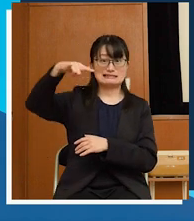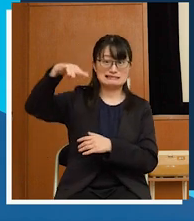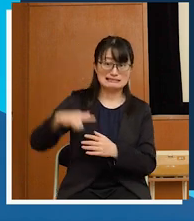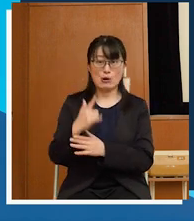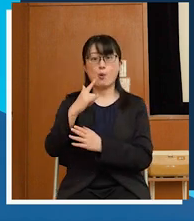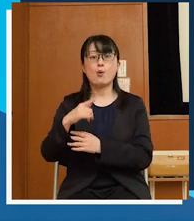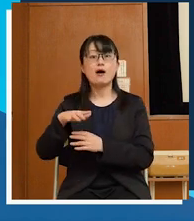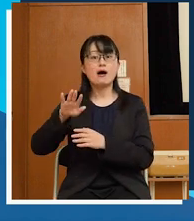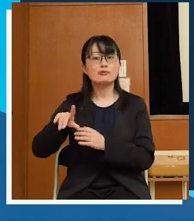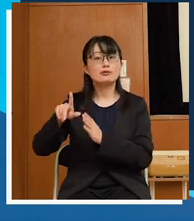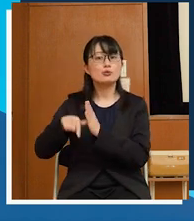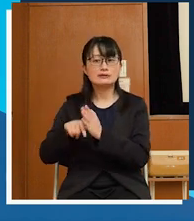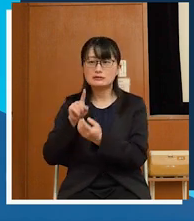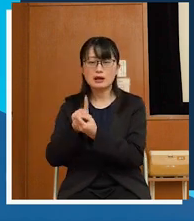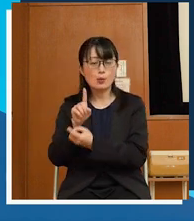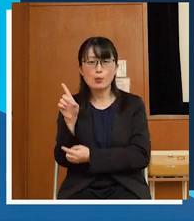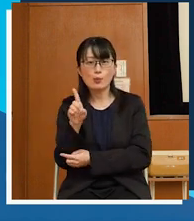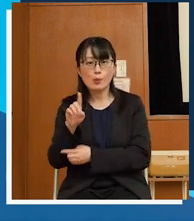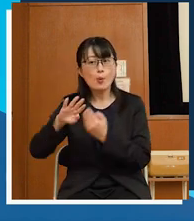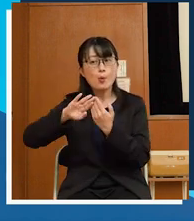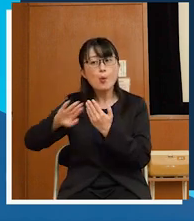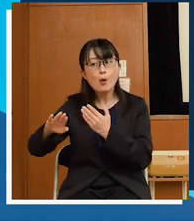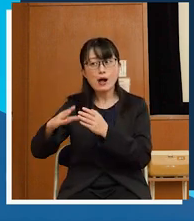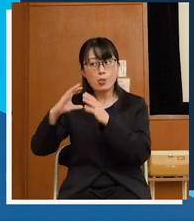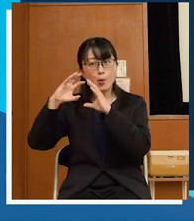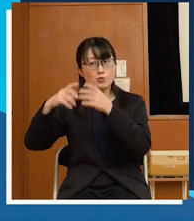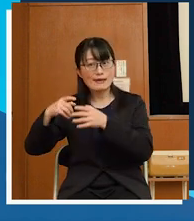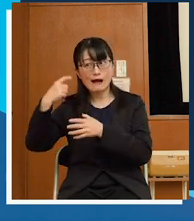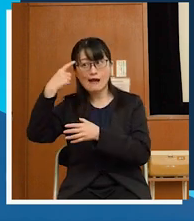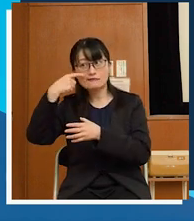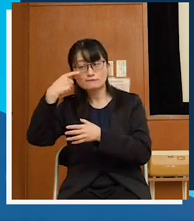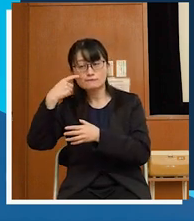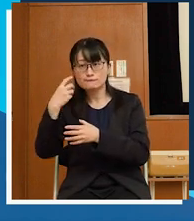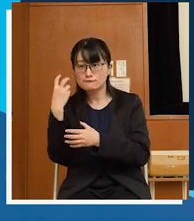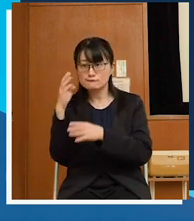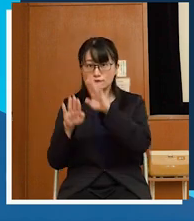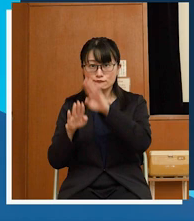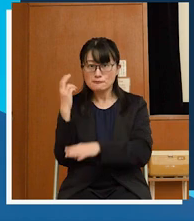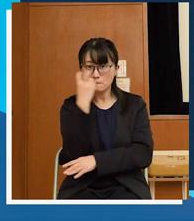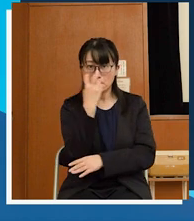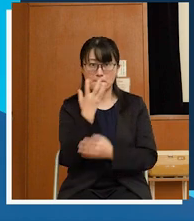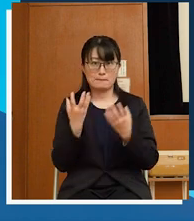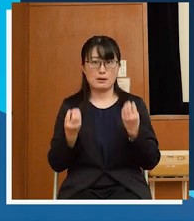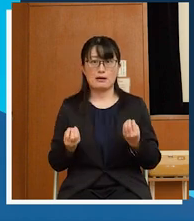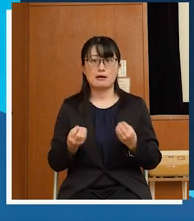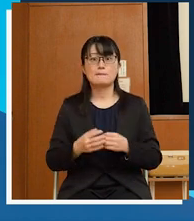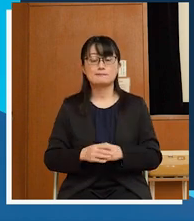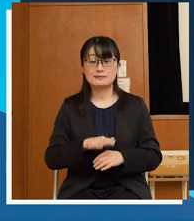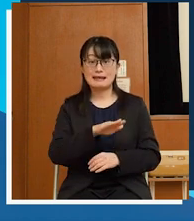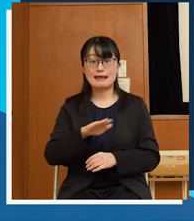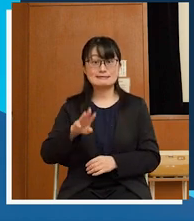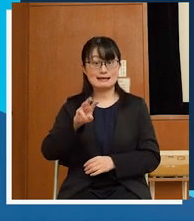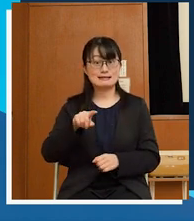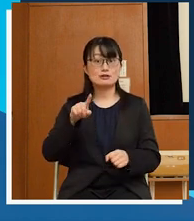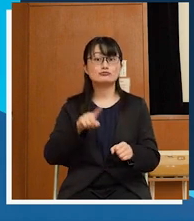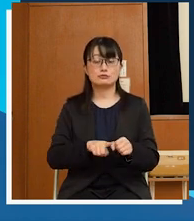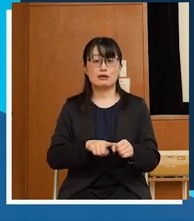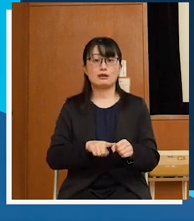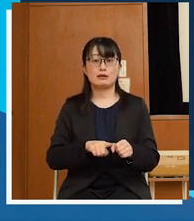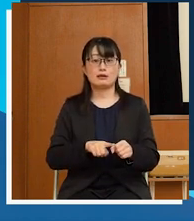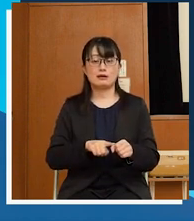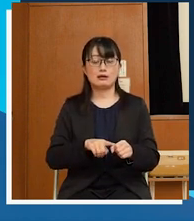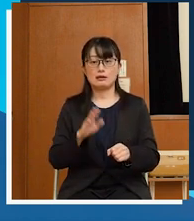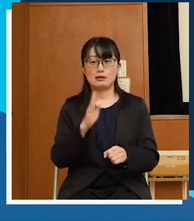ということの4つの観点から他国の状況を調査してまりましたえ平成30年え